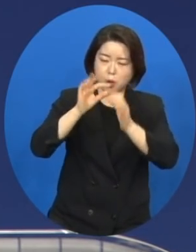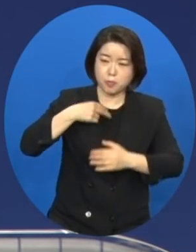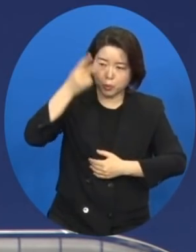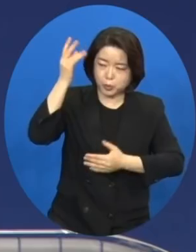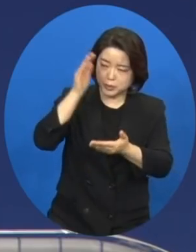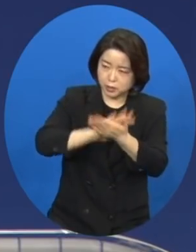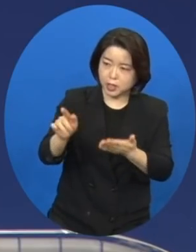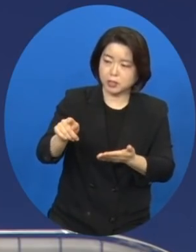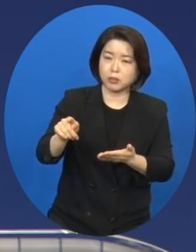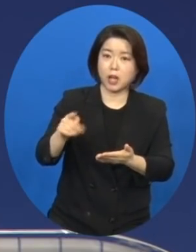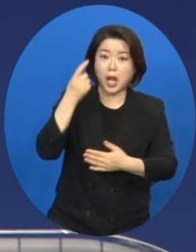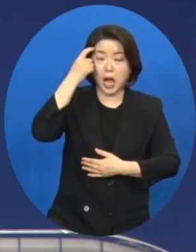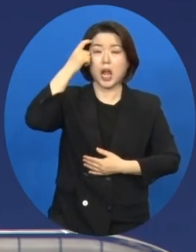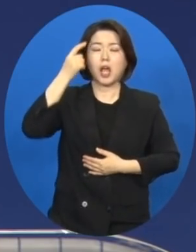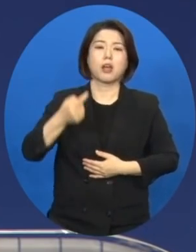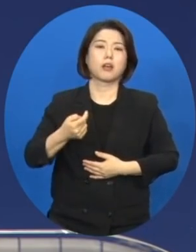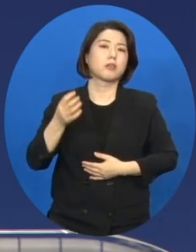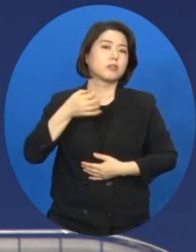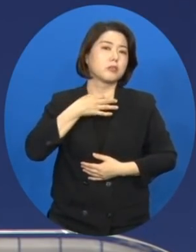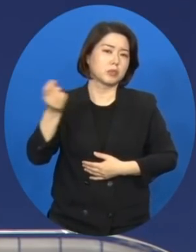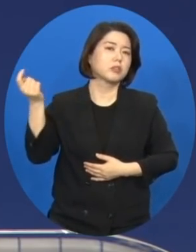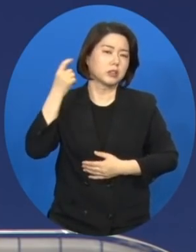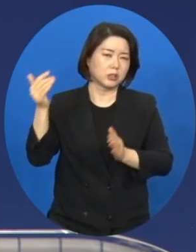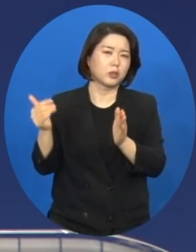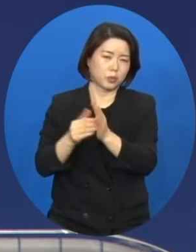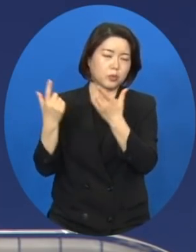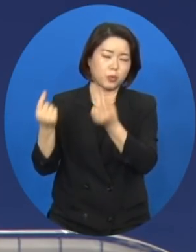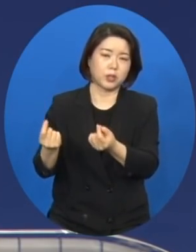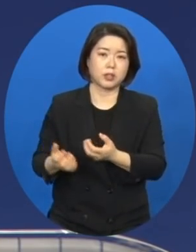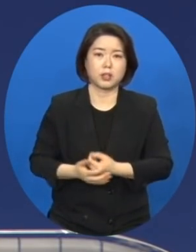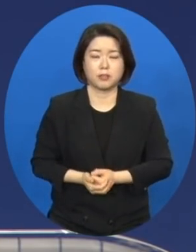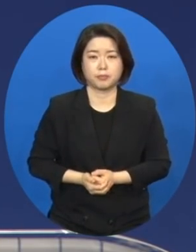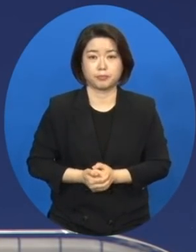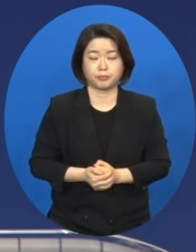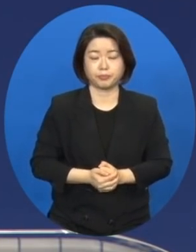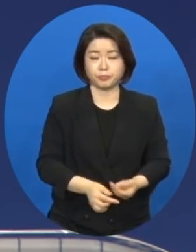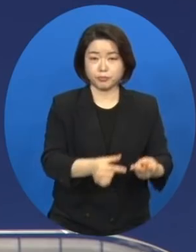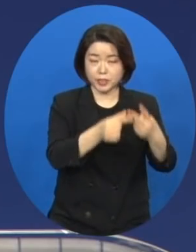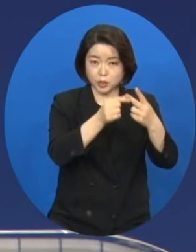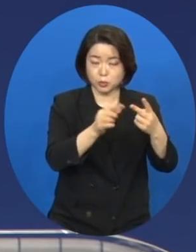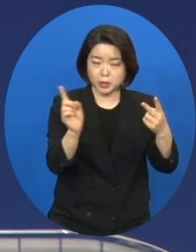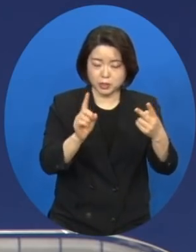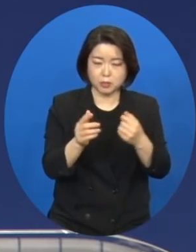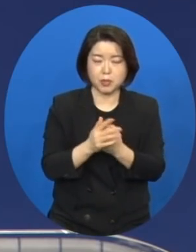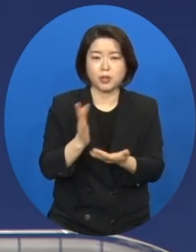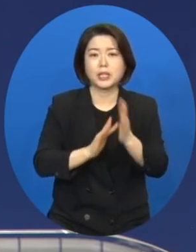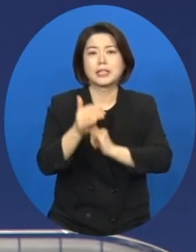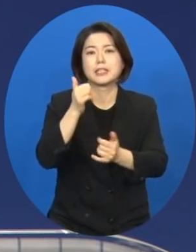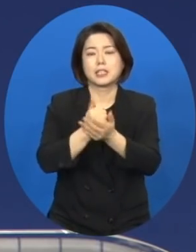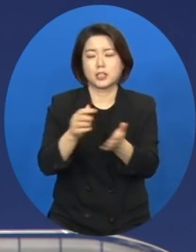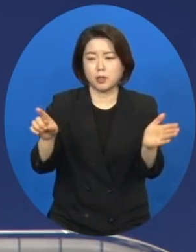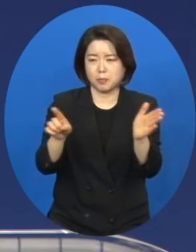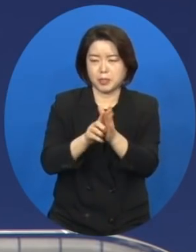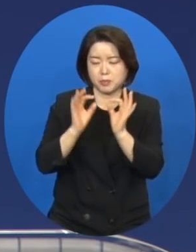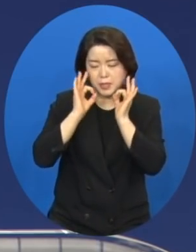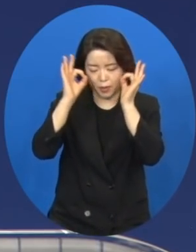겁니다. 복된 거죠. 두 번째가 있습니다. 두 번째는 예수님께 믿음으로 간청하는 것. 우리 편에서 해야 될 것은 간청하는